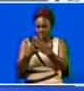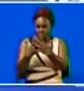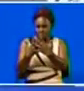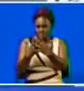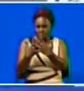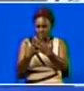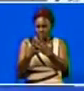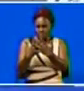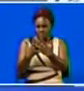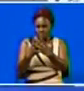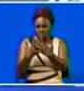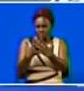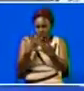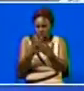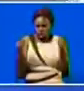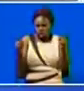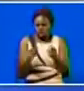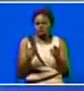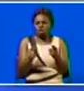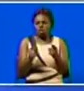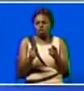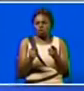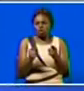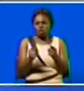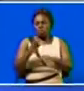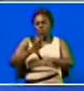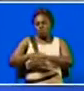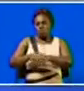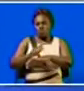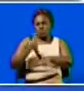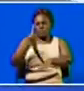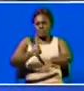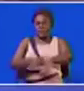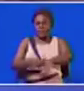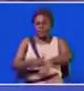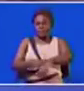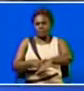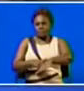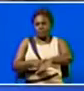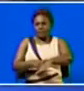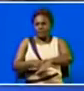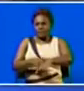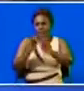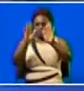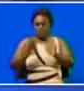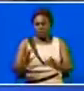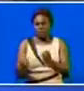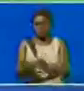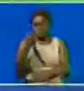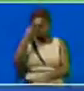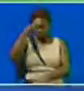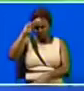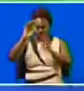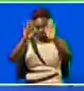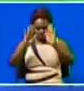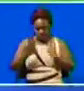held for the shortest appropriate period of time. Huku akikariri haja ya kubuni sera na kanuni muafaka